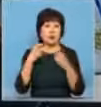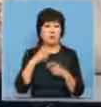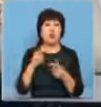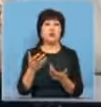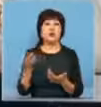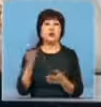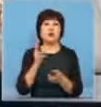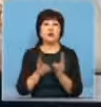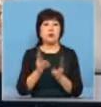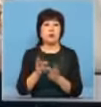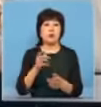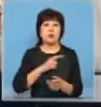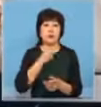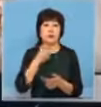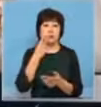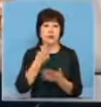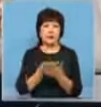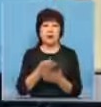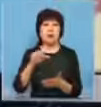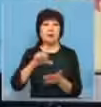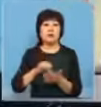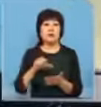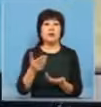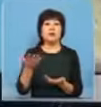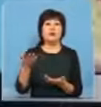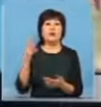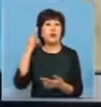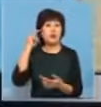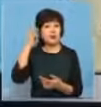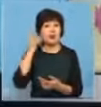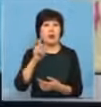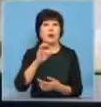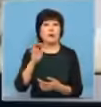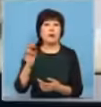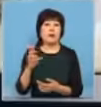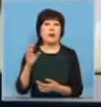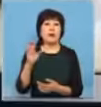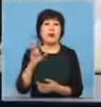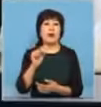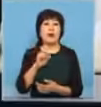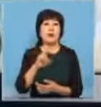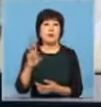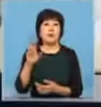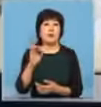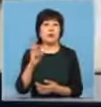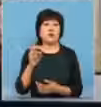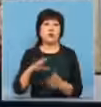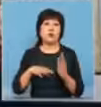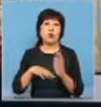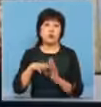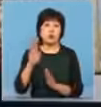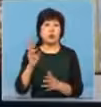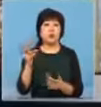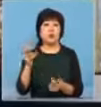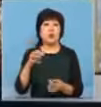свое кулинарное мастерство продемонстрировали представители учебных заведений Кандагаша, Хабде, Алги и Батамши. Конкурсанты боролись за звание лучших поваров в